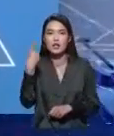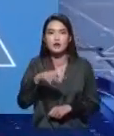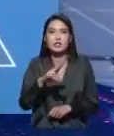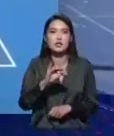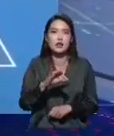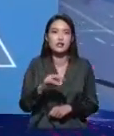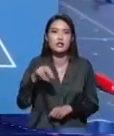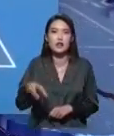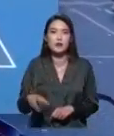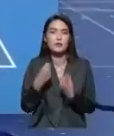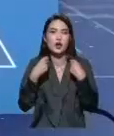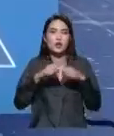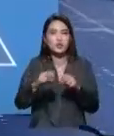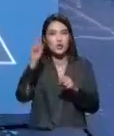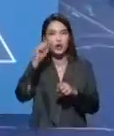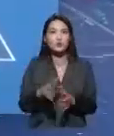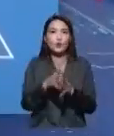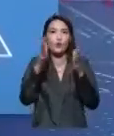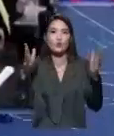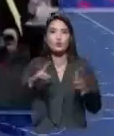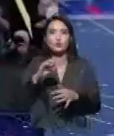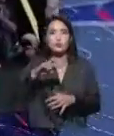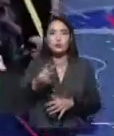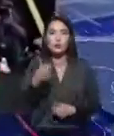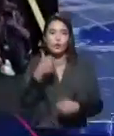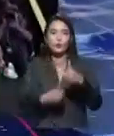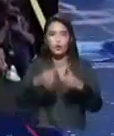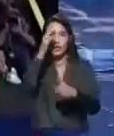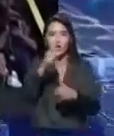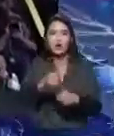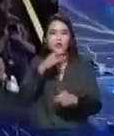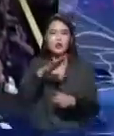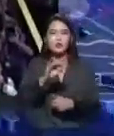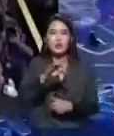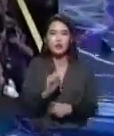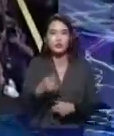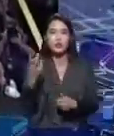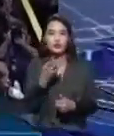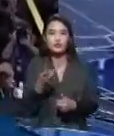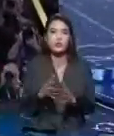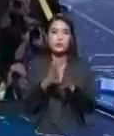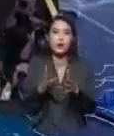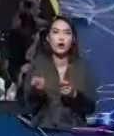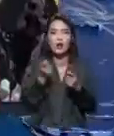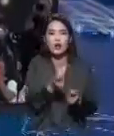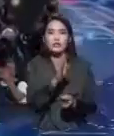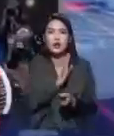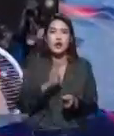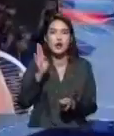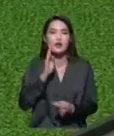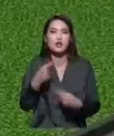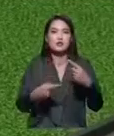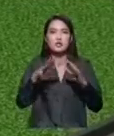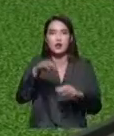Даниил Медведевті жеңді. Айта кетейік, үлкен дулыға турнирі қазақстандық теннисшілер үшін келте болды. Әйелдер